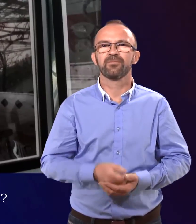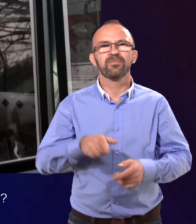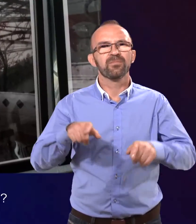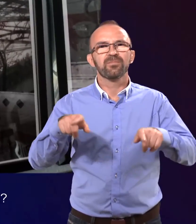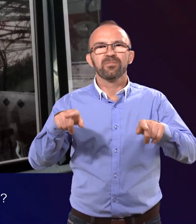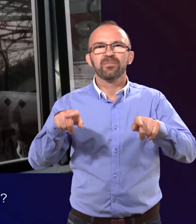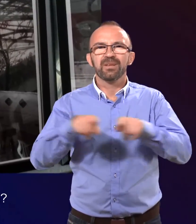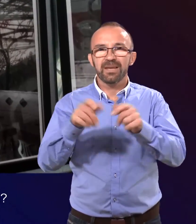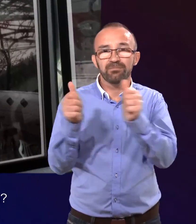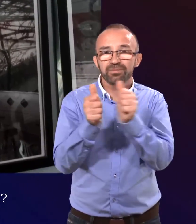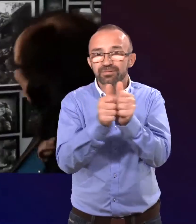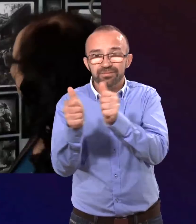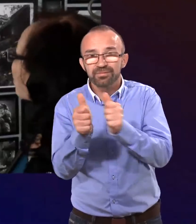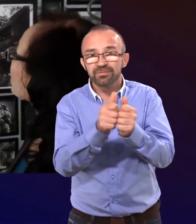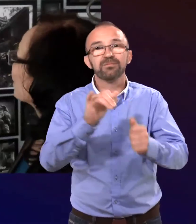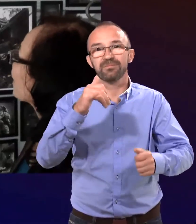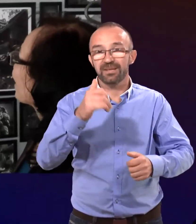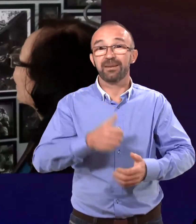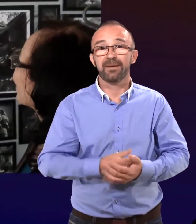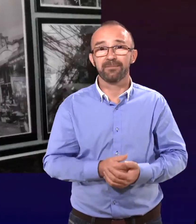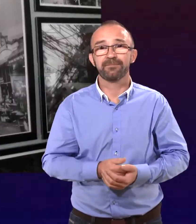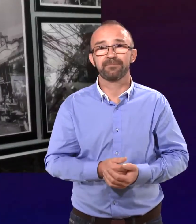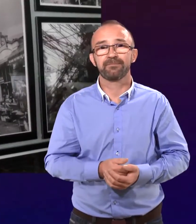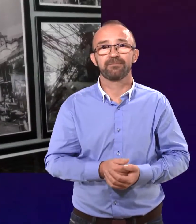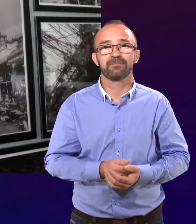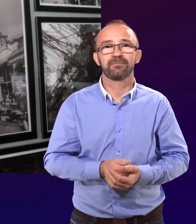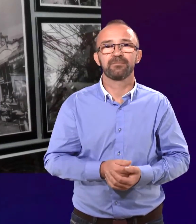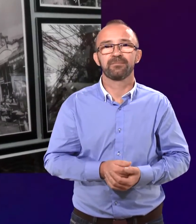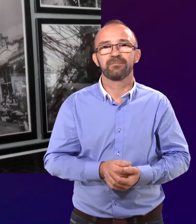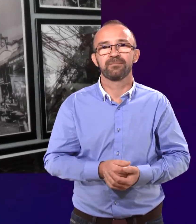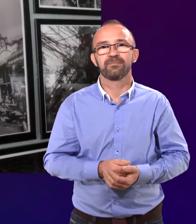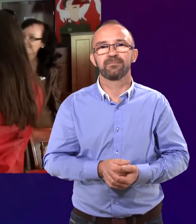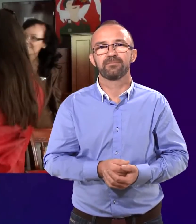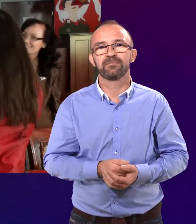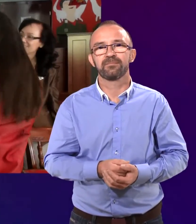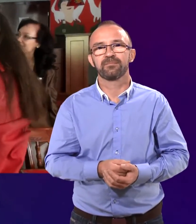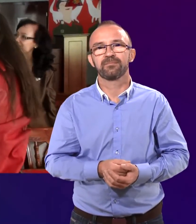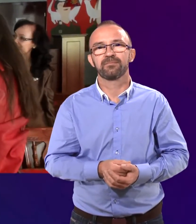És ilyen zsúfoltság van az utcán? Így van, igen, igen.